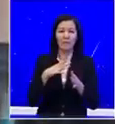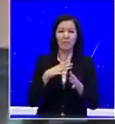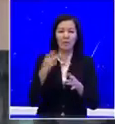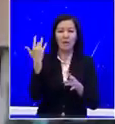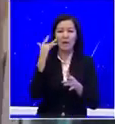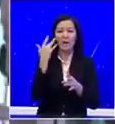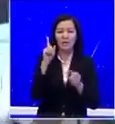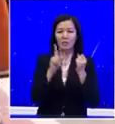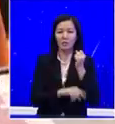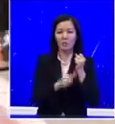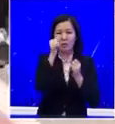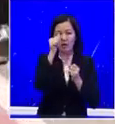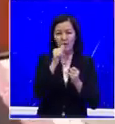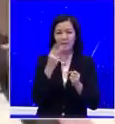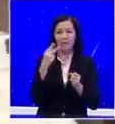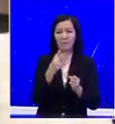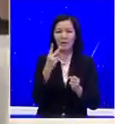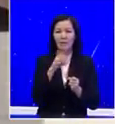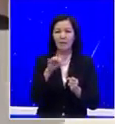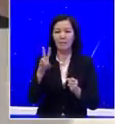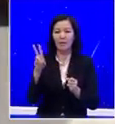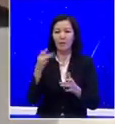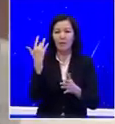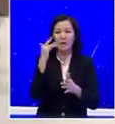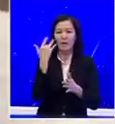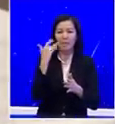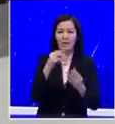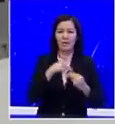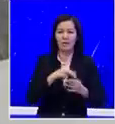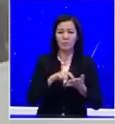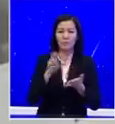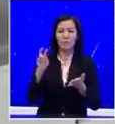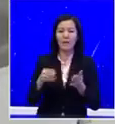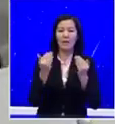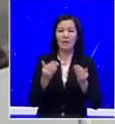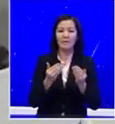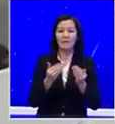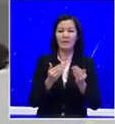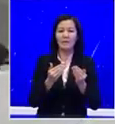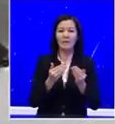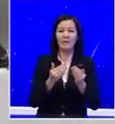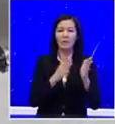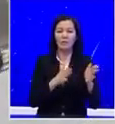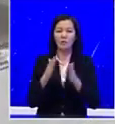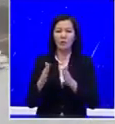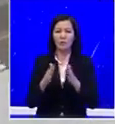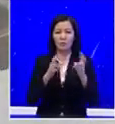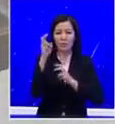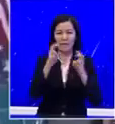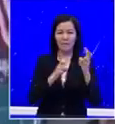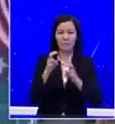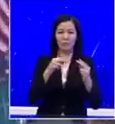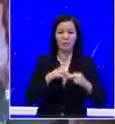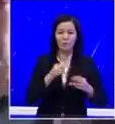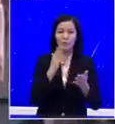Ақшта соңғы айда 22 миллион американдық жұмысынан айырылған. Қазіргі таңда елде тек жүйе құраушы кәсіпорындар қызметі